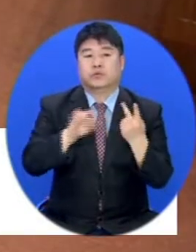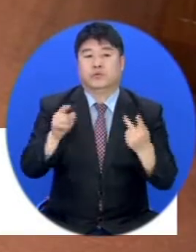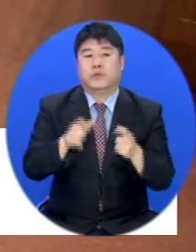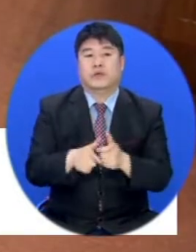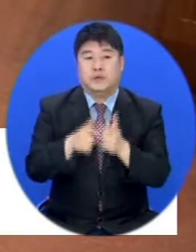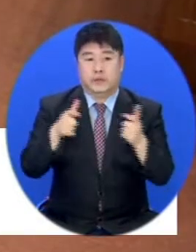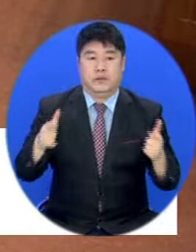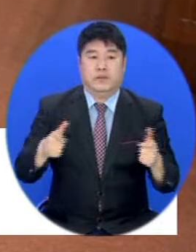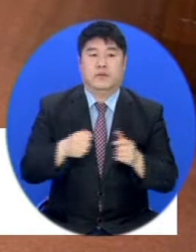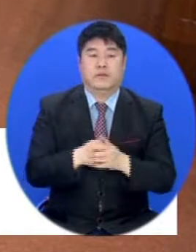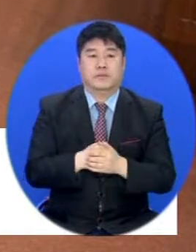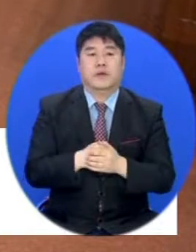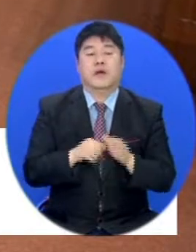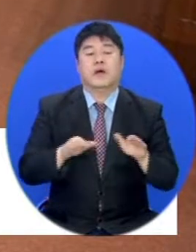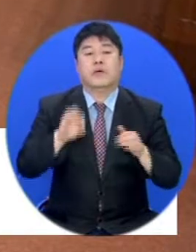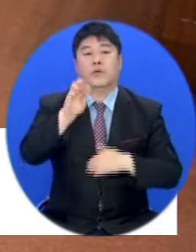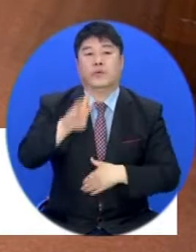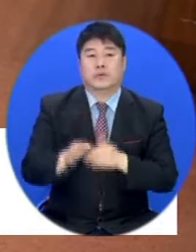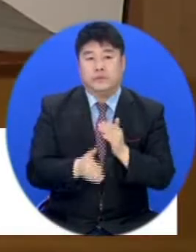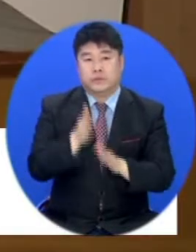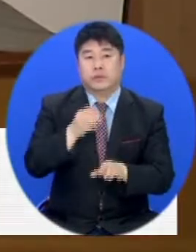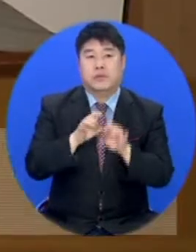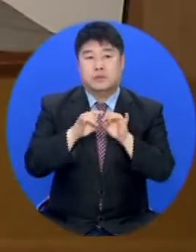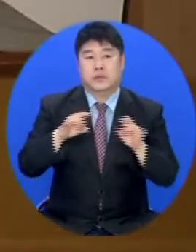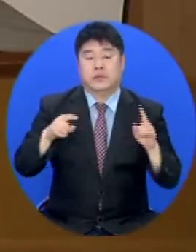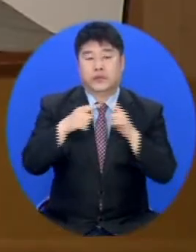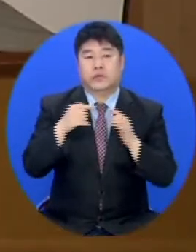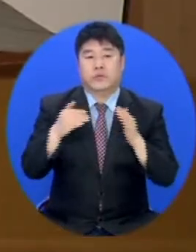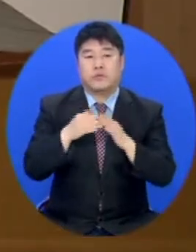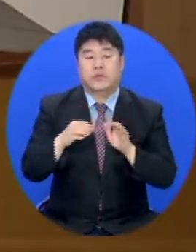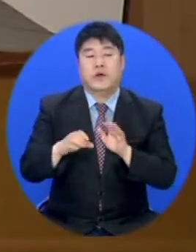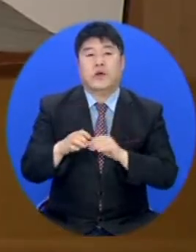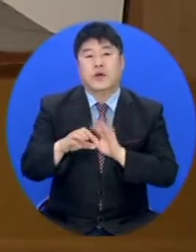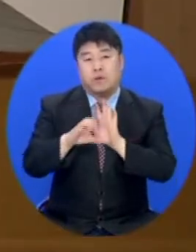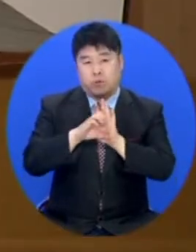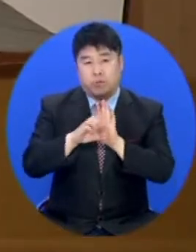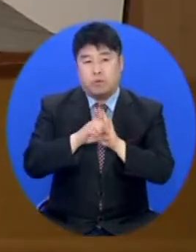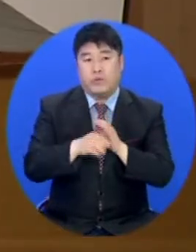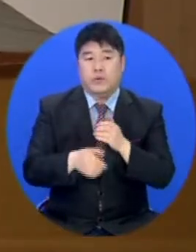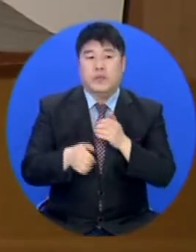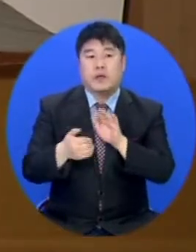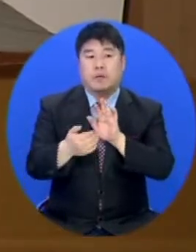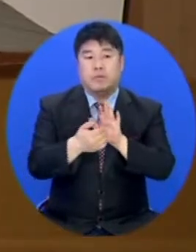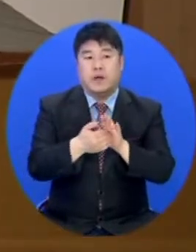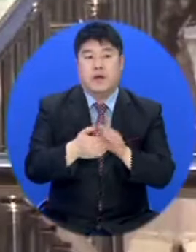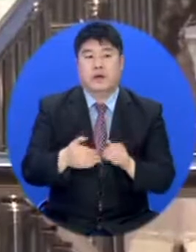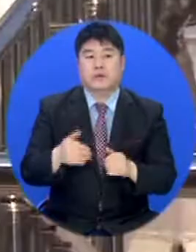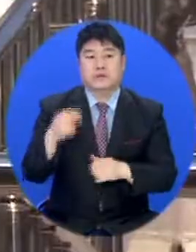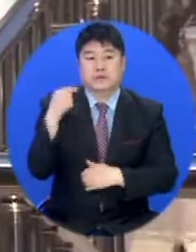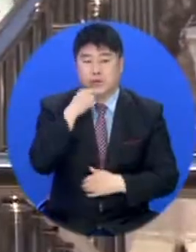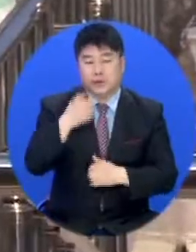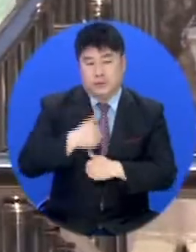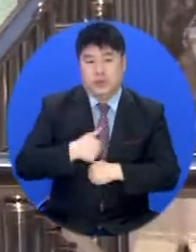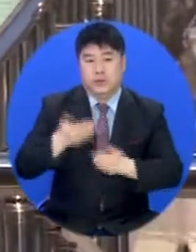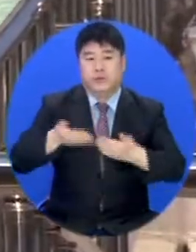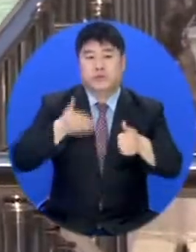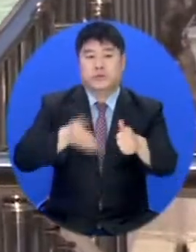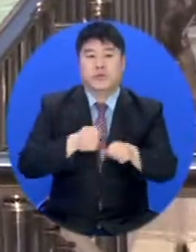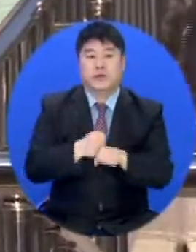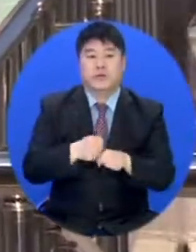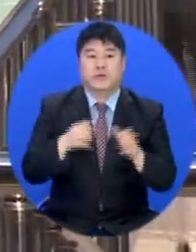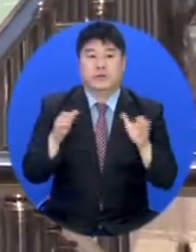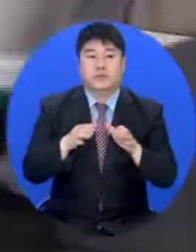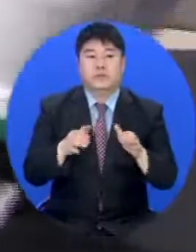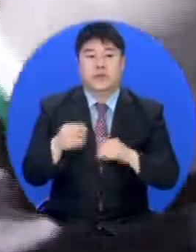늘어난 규모입니다. 광주시는 각 교회에 코로나 방역수칙을 철저히 지켜줄 것을 당부하고 집단